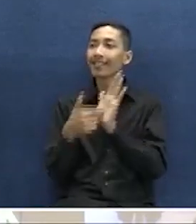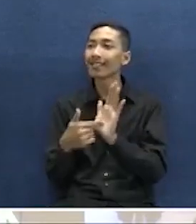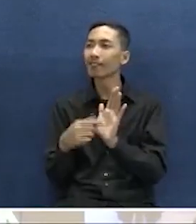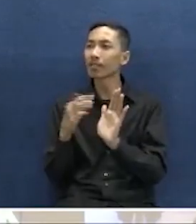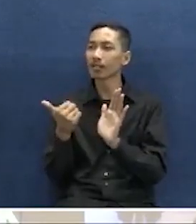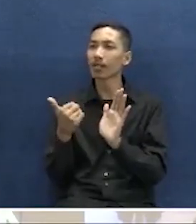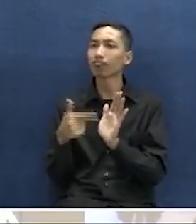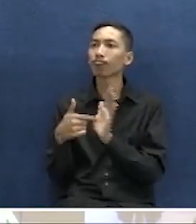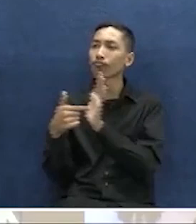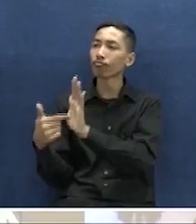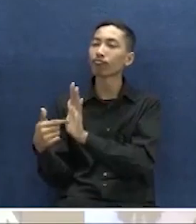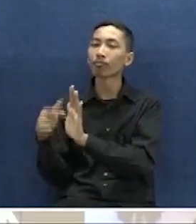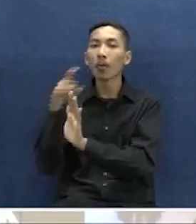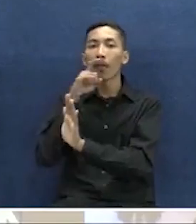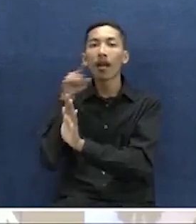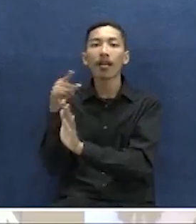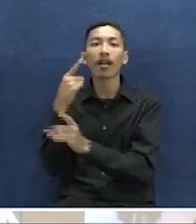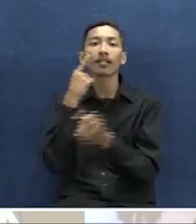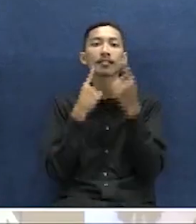nangis